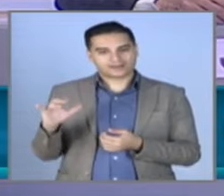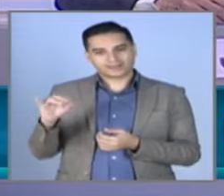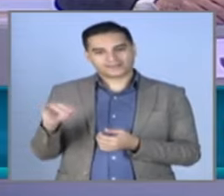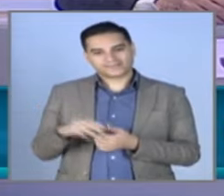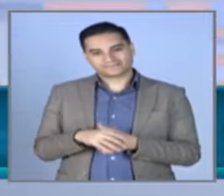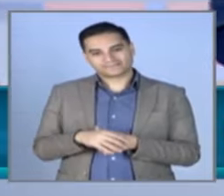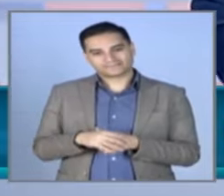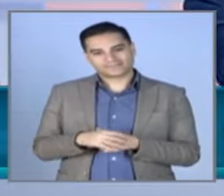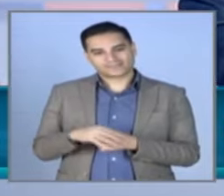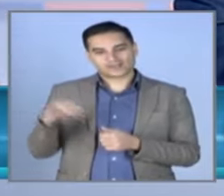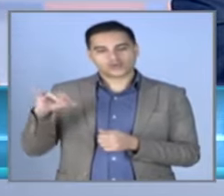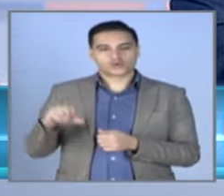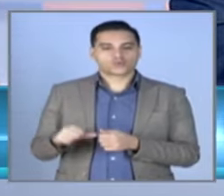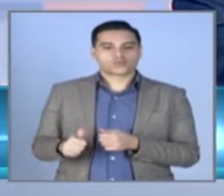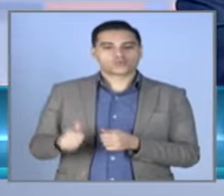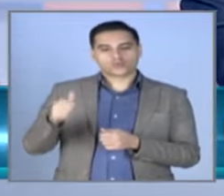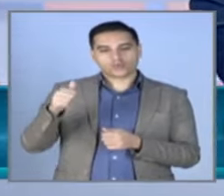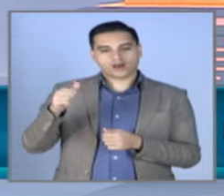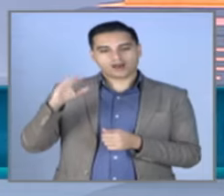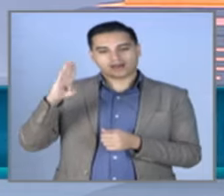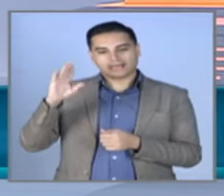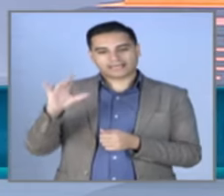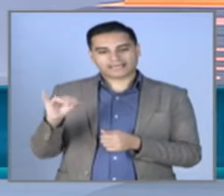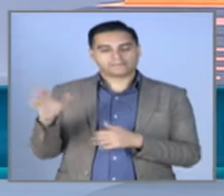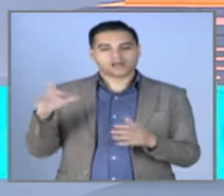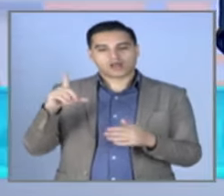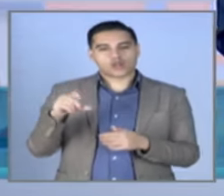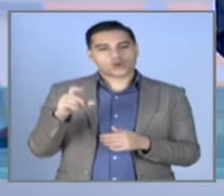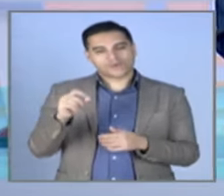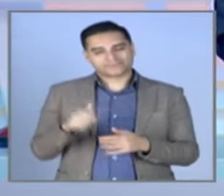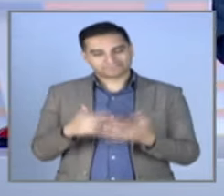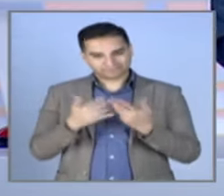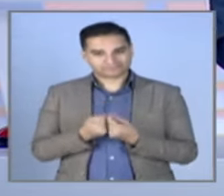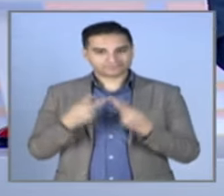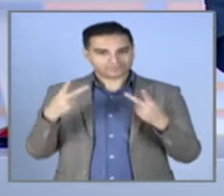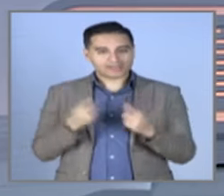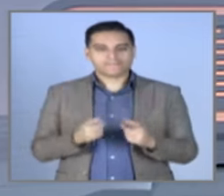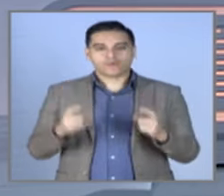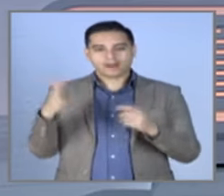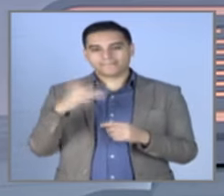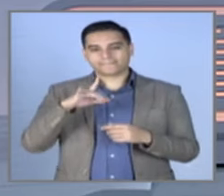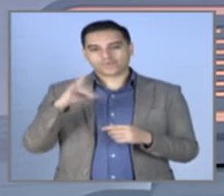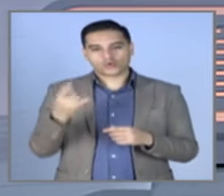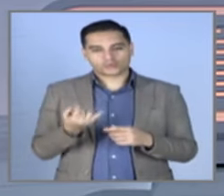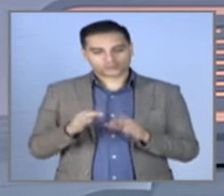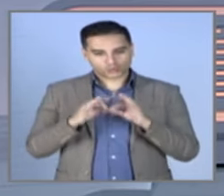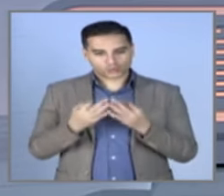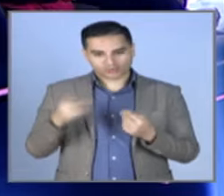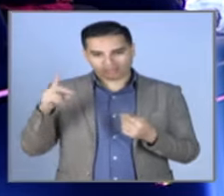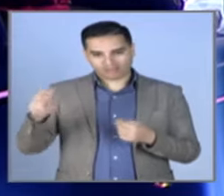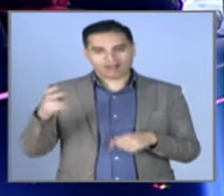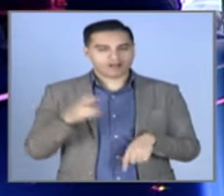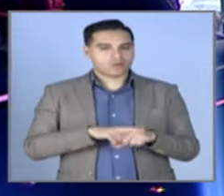اسمه يوكم لوف النتيجه في نهايه المباراه 1550 عئله